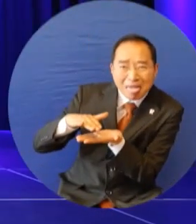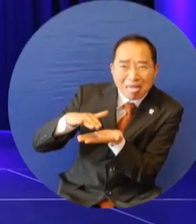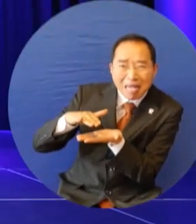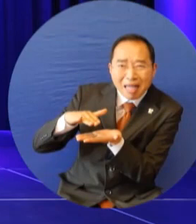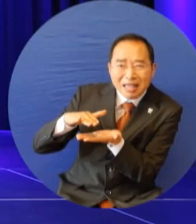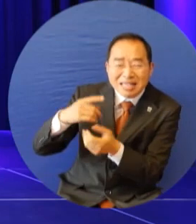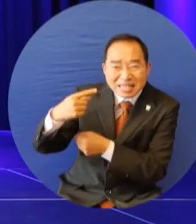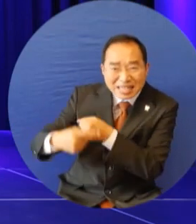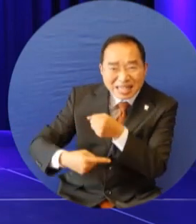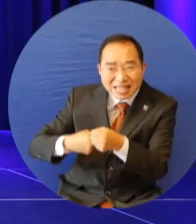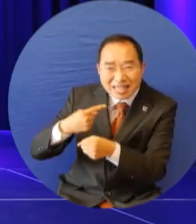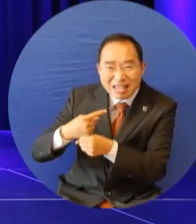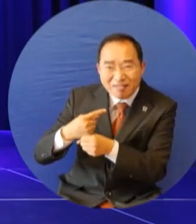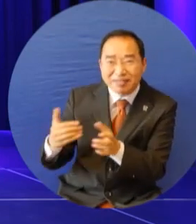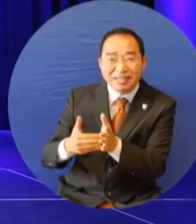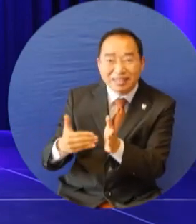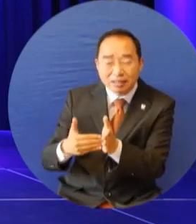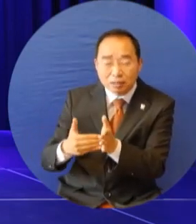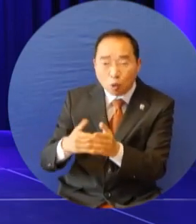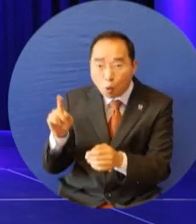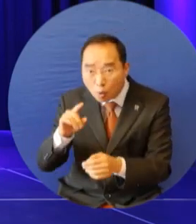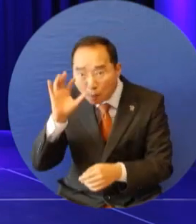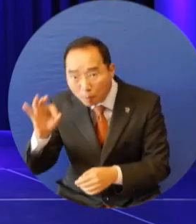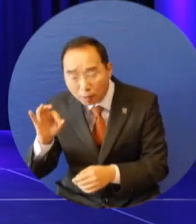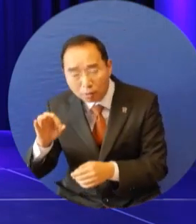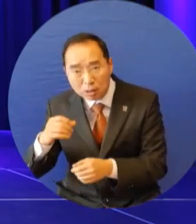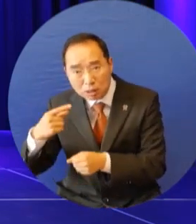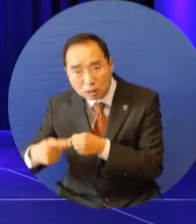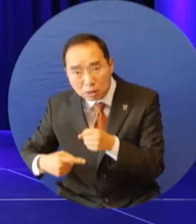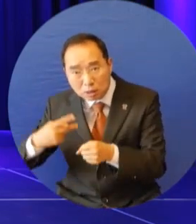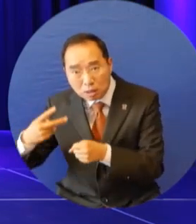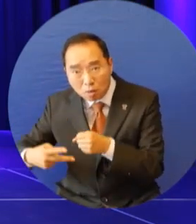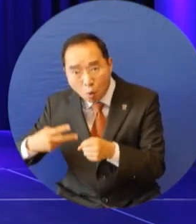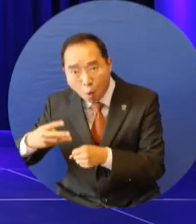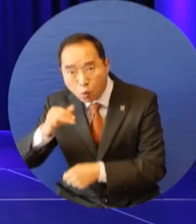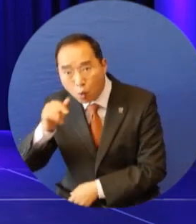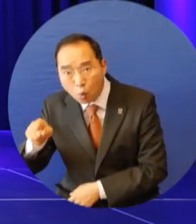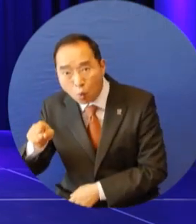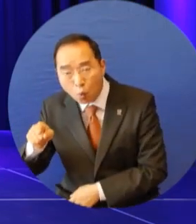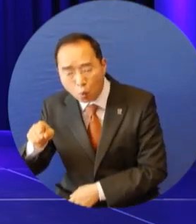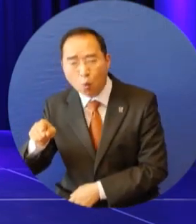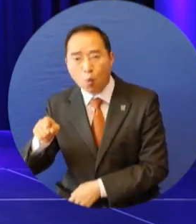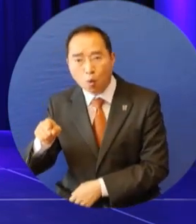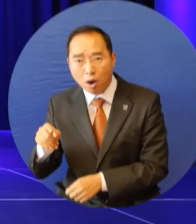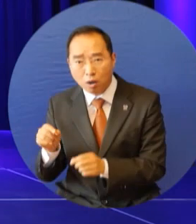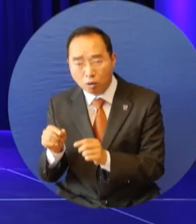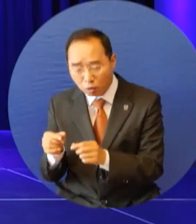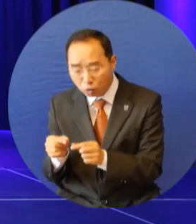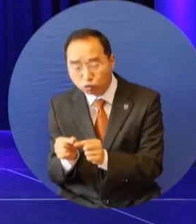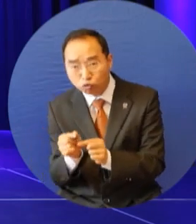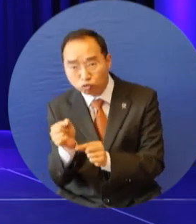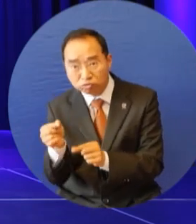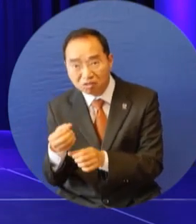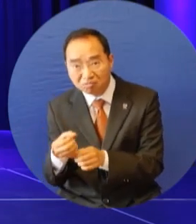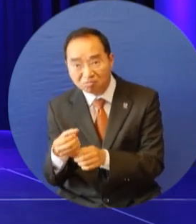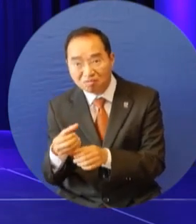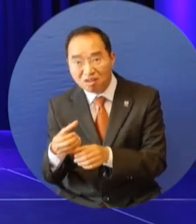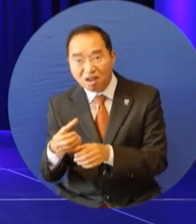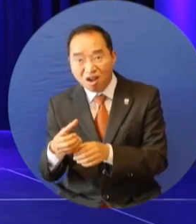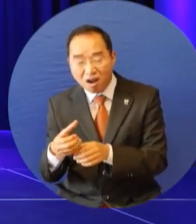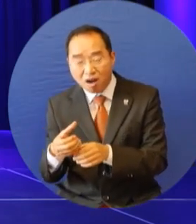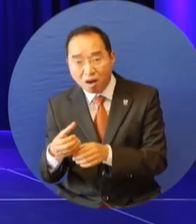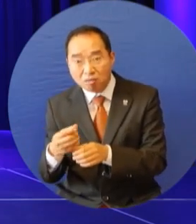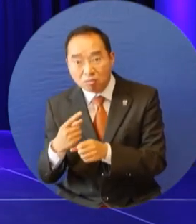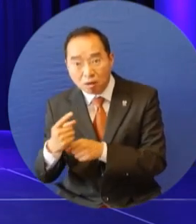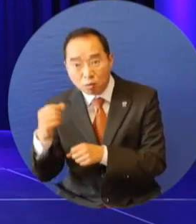이렇게 작고 한 해 살인데 여러 해 살이도 돼요. 이 줄기가 이렇게 굵어져가 거기에 새순이